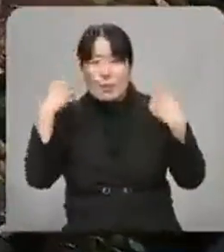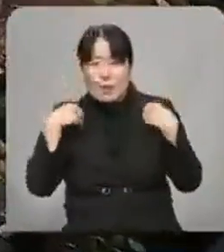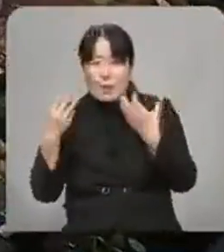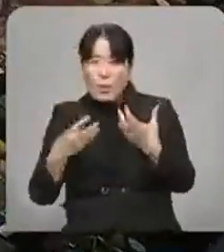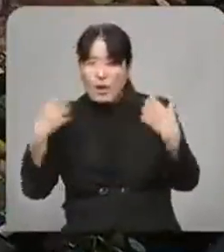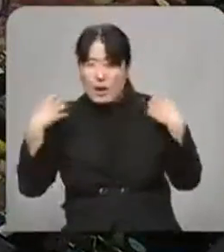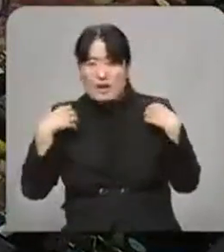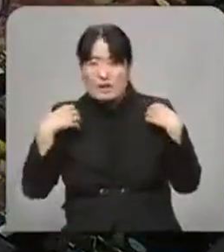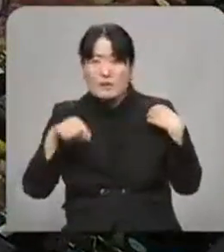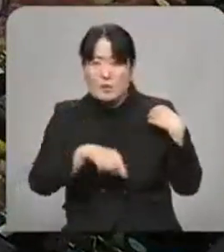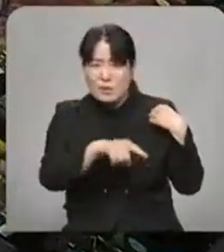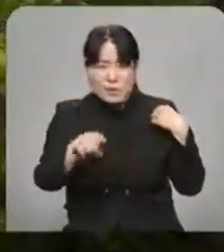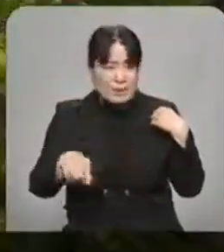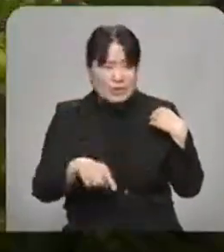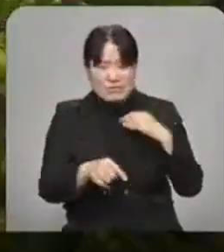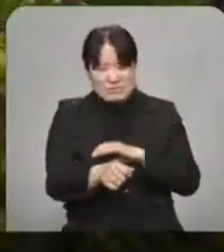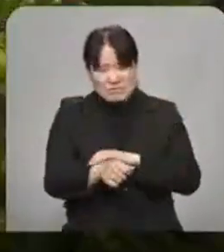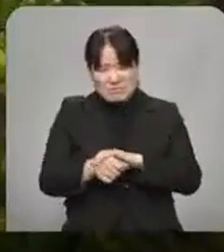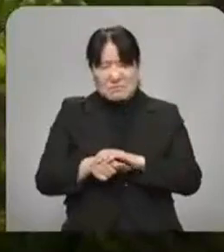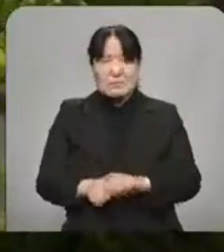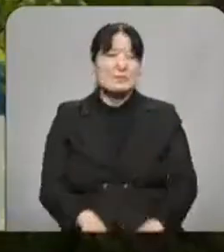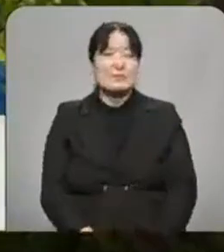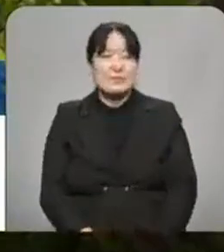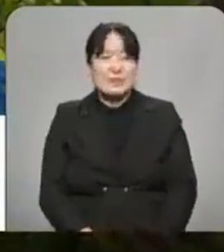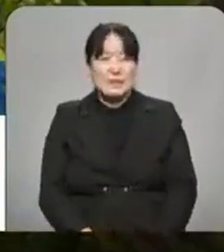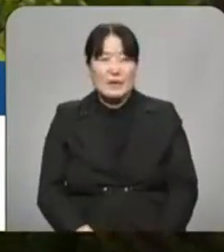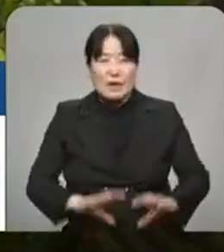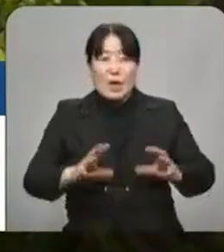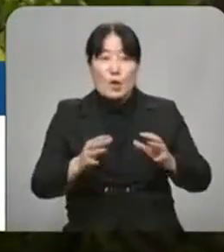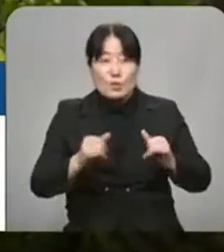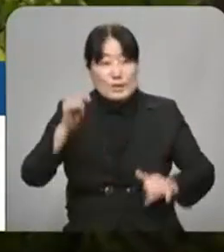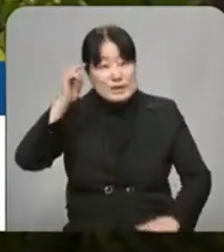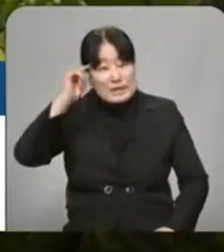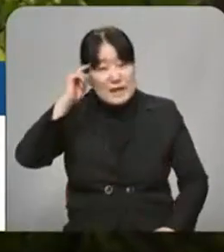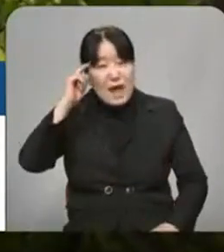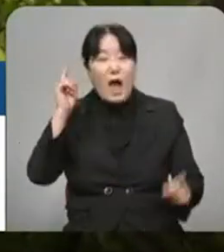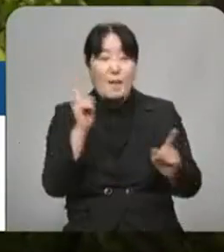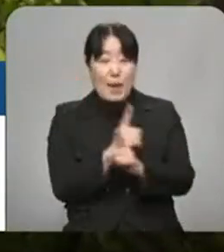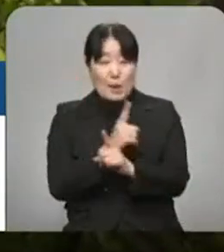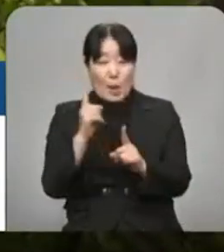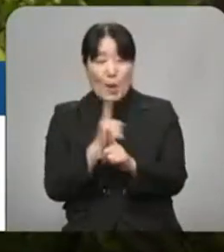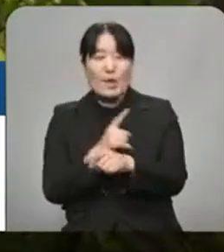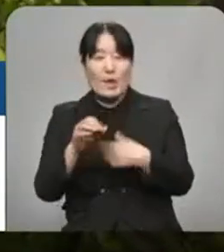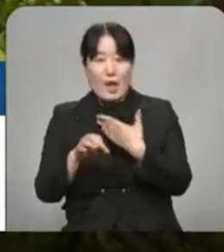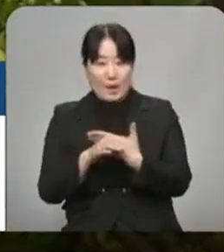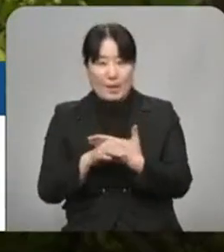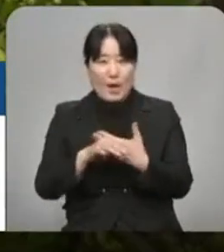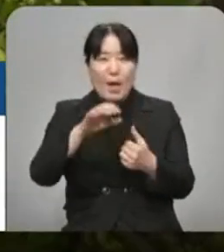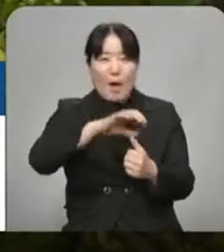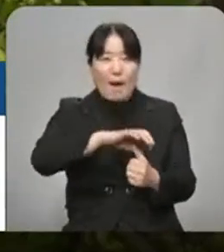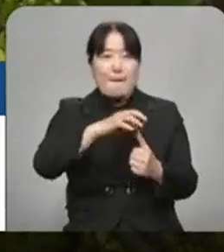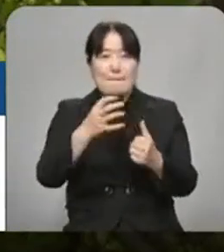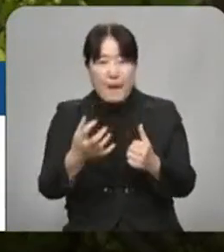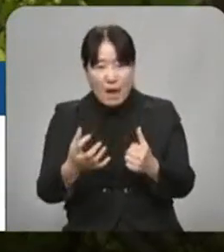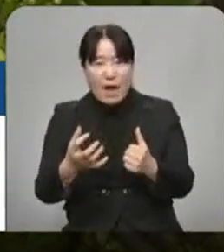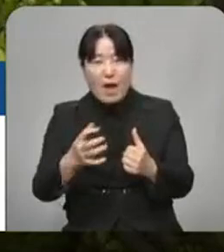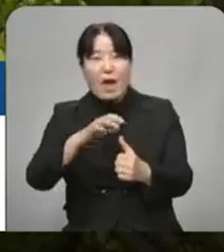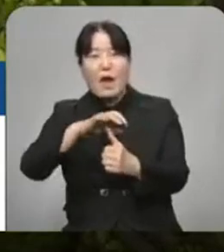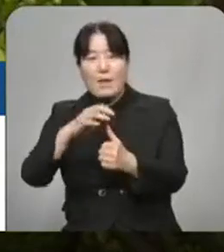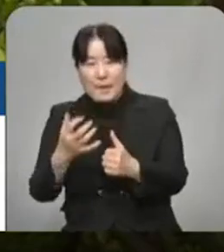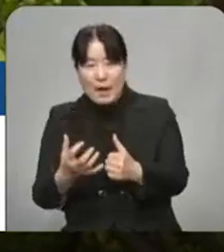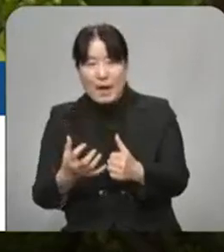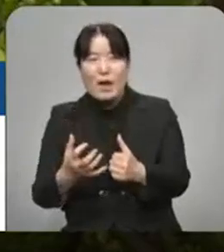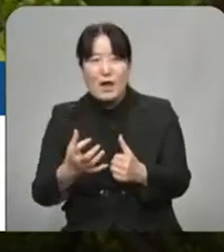소극적입니다 국민적으로 이미지 개선이 되면 그걸 기반으로 유저들 풀어나가는데도